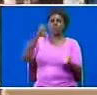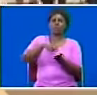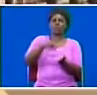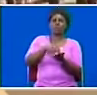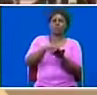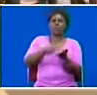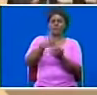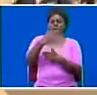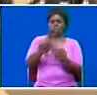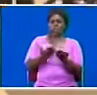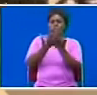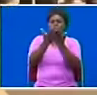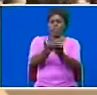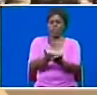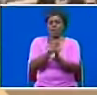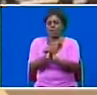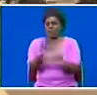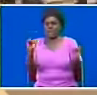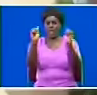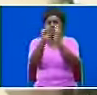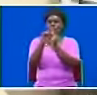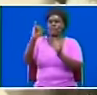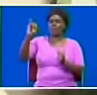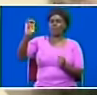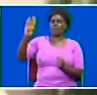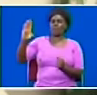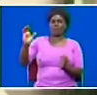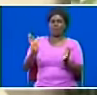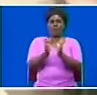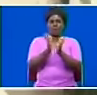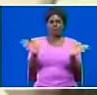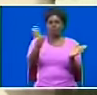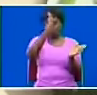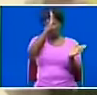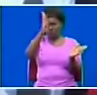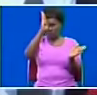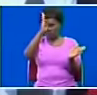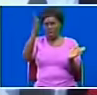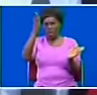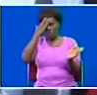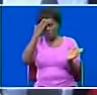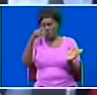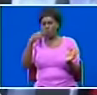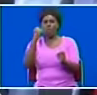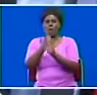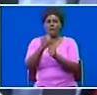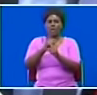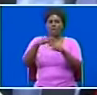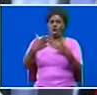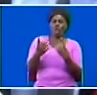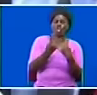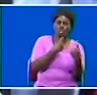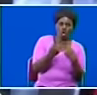had presented his papers and cleared by the IEBC. Wananchi wa Bungoma wameona na wanajua nani ni mtenda kazi na nani mwenye